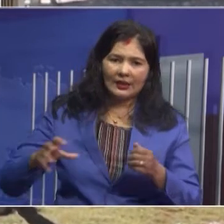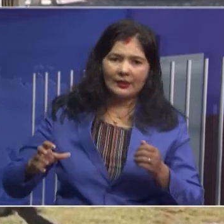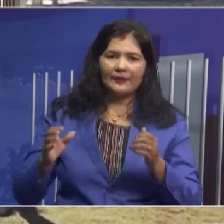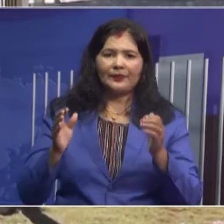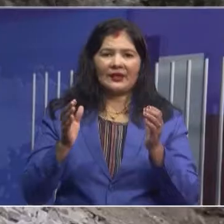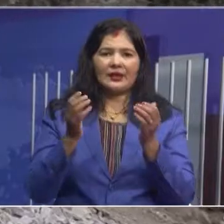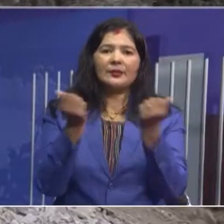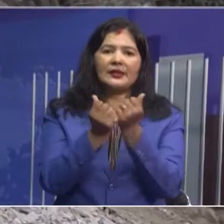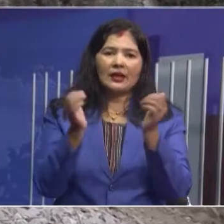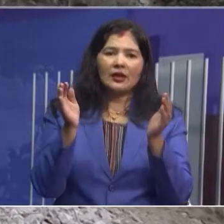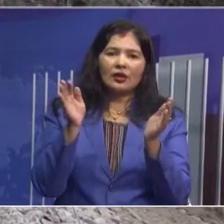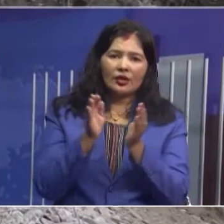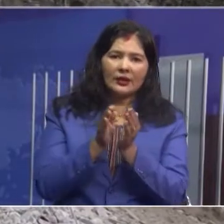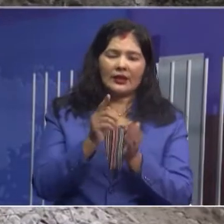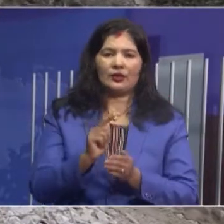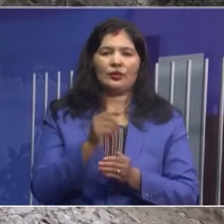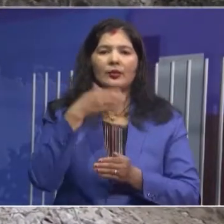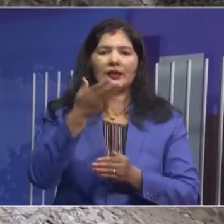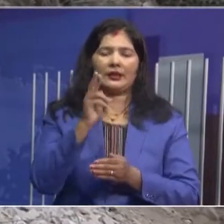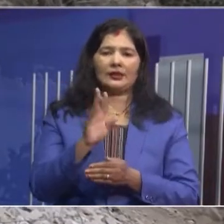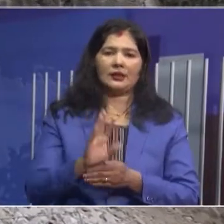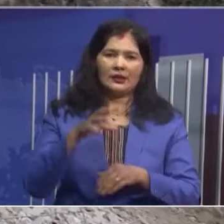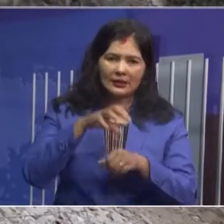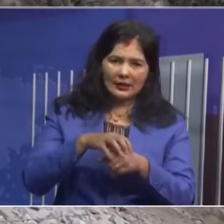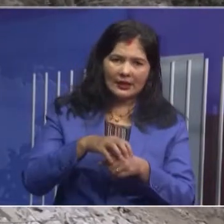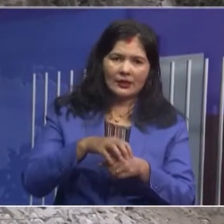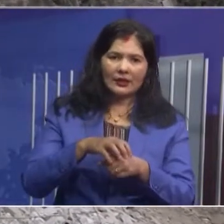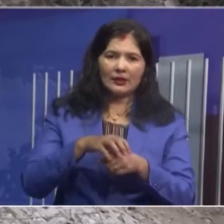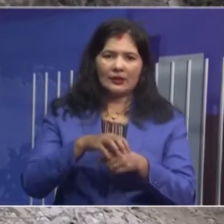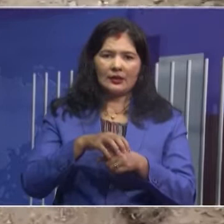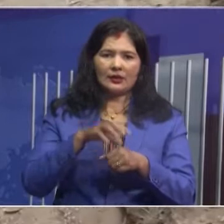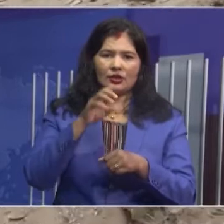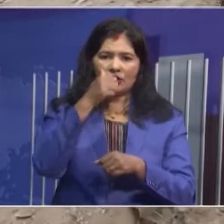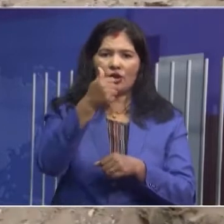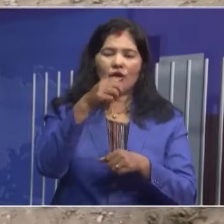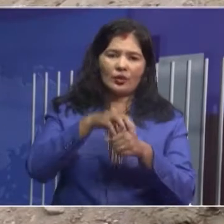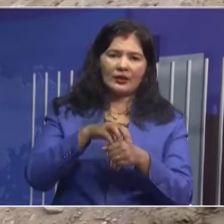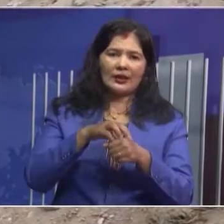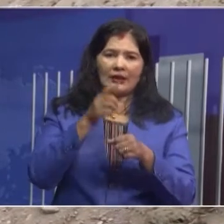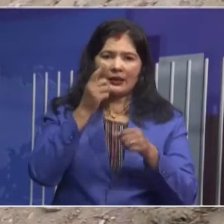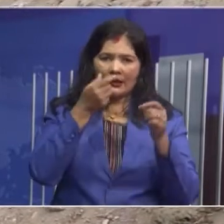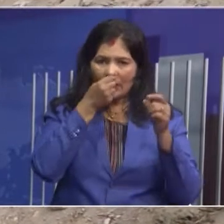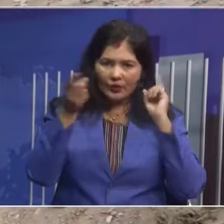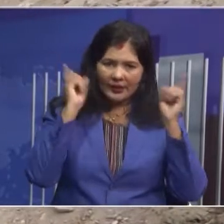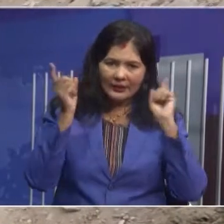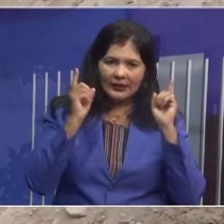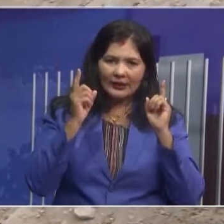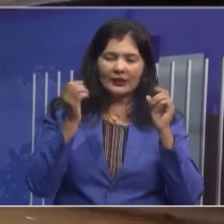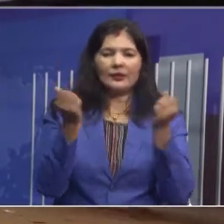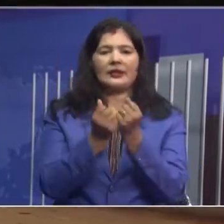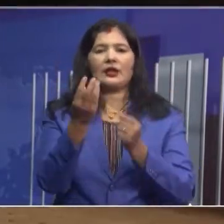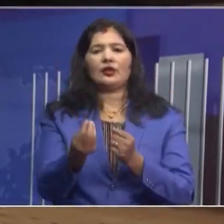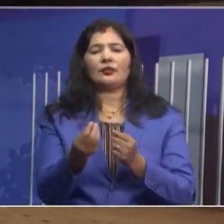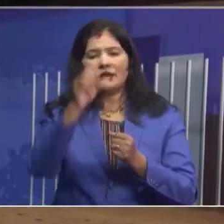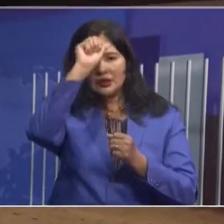खटाएको बताएका छन् बैतडीका चार नगरपालिका र छवटा गाउँपालिकाले सूचना प्रकाशित गर्दै बिदा भएको